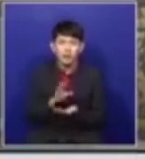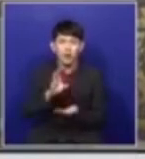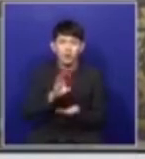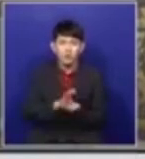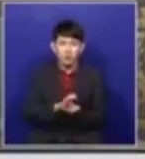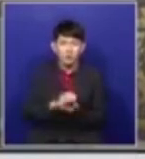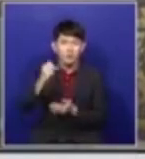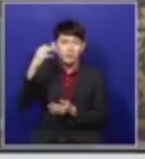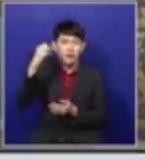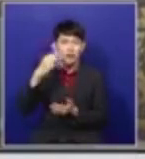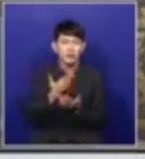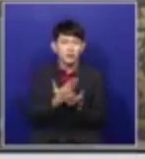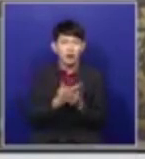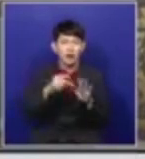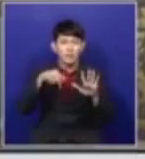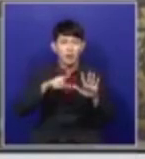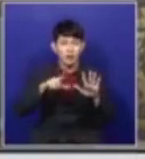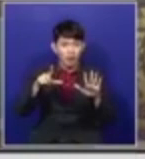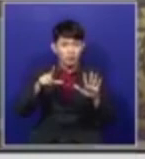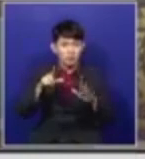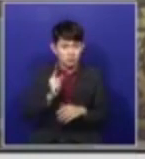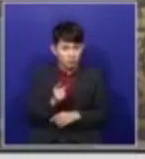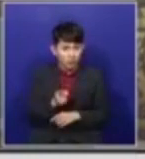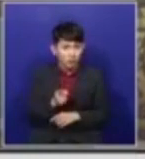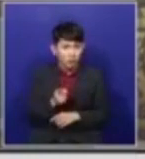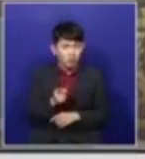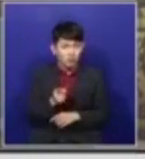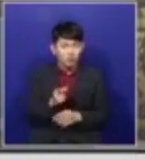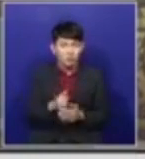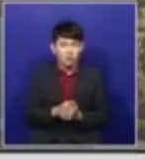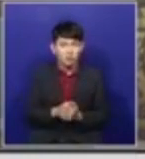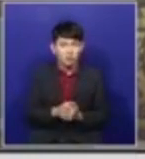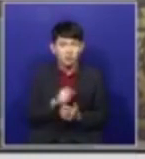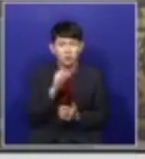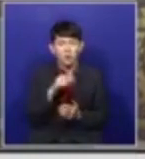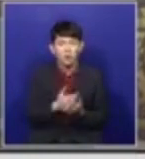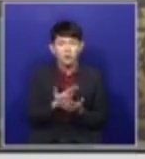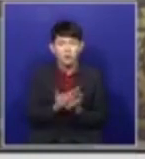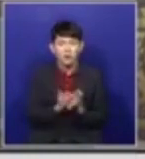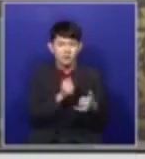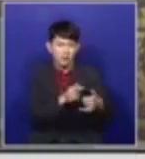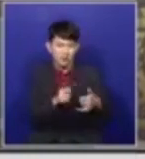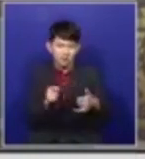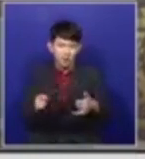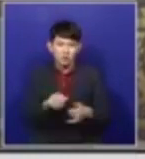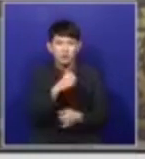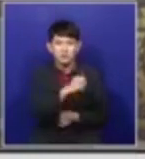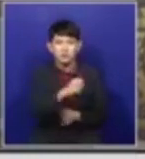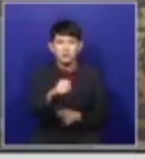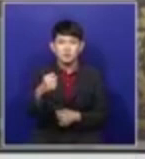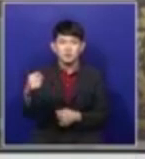หมอเขาบอกว่าท่านไปแอบเอาเงินกองทุนอนุรักษ์พลังงาน5,000เลยว่าจริงไหมอ่ะต่อไปที่บอกว่าจะจ่าย 2คนละ 10คนละ 10คนละ